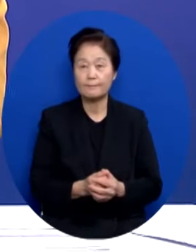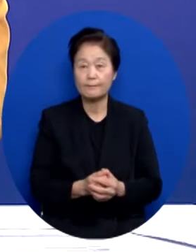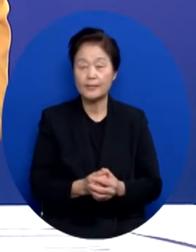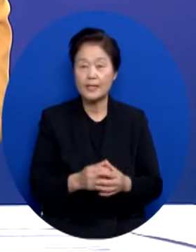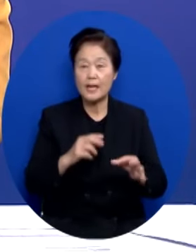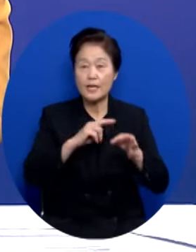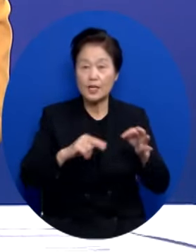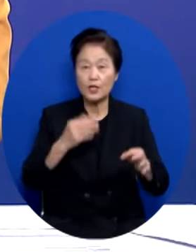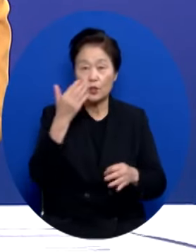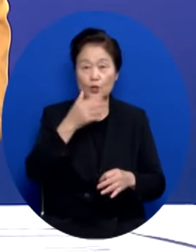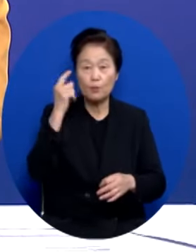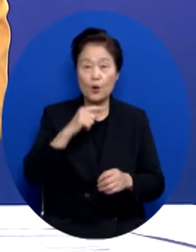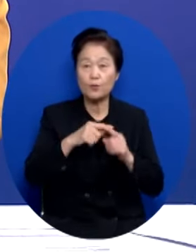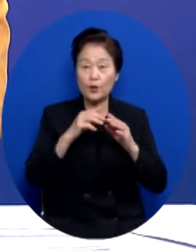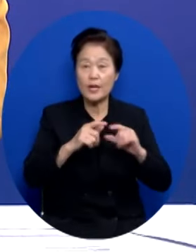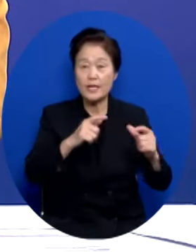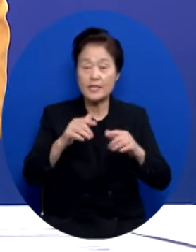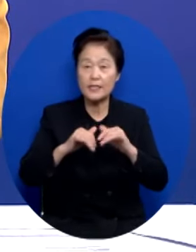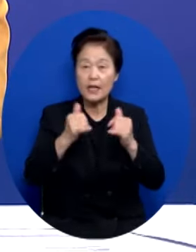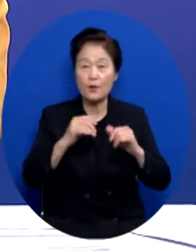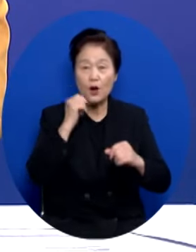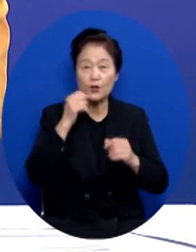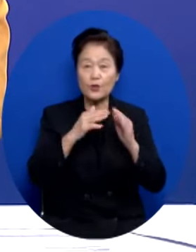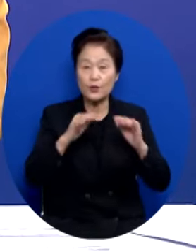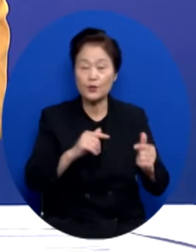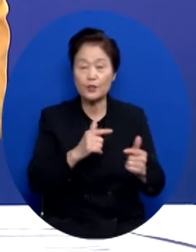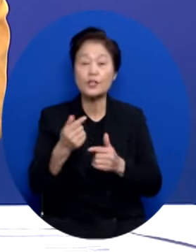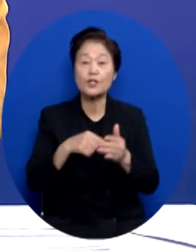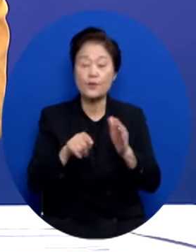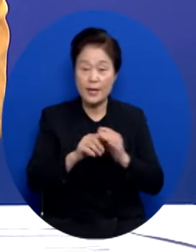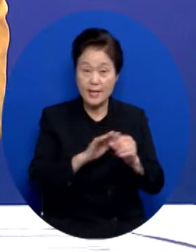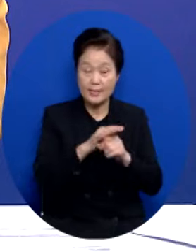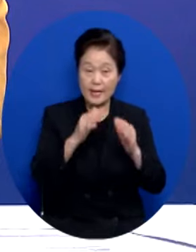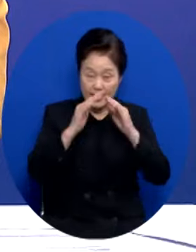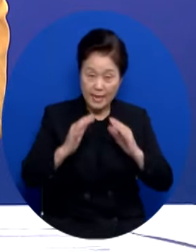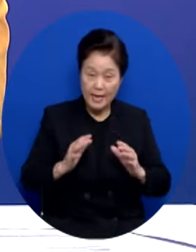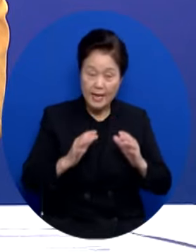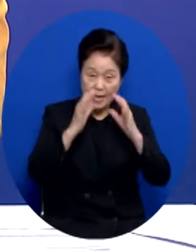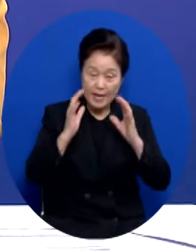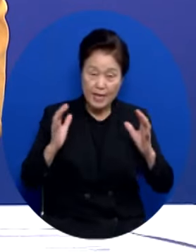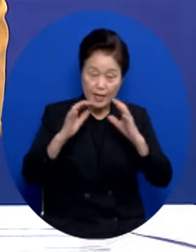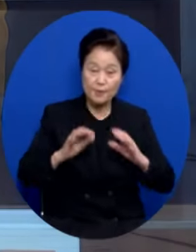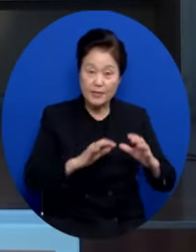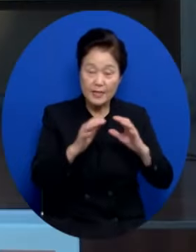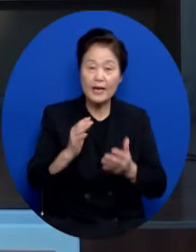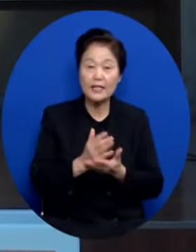여의도 순복음교회가 지역사회의 소외 이웃을 위한 사랑의 김장 나누기 행사를 개최했습니다.